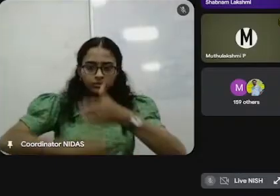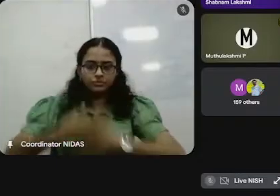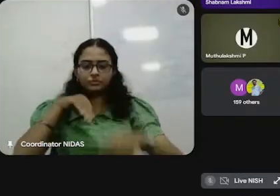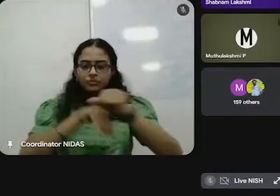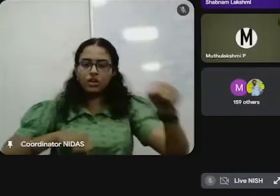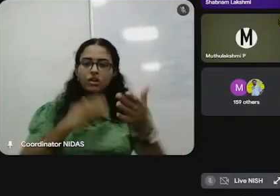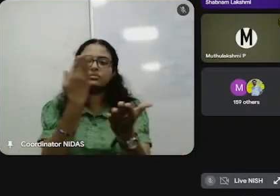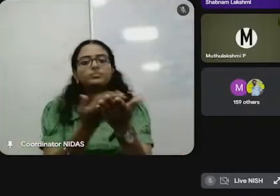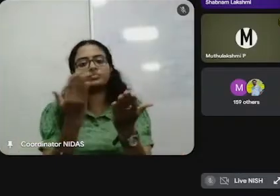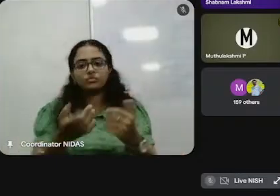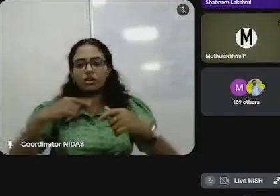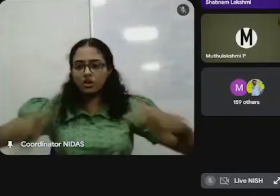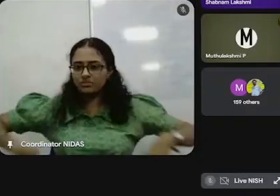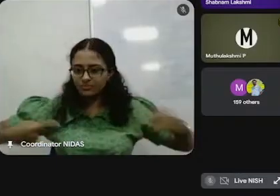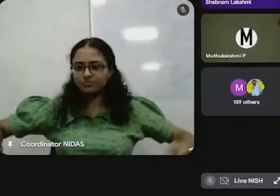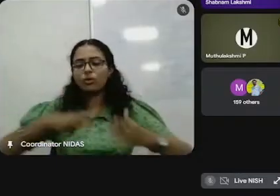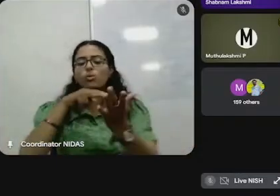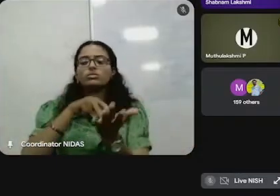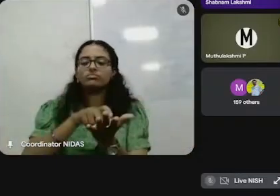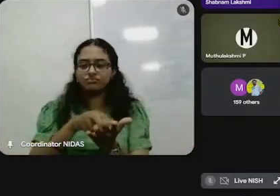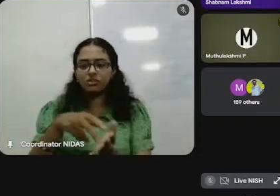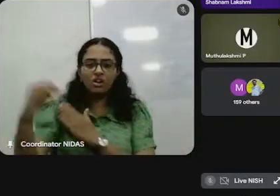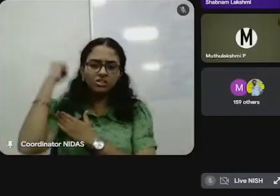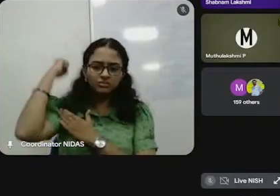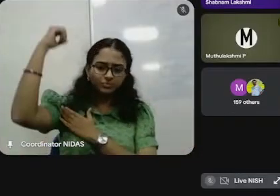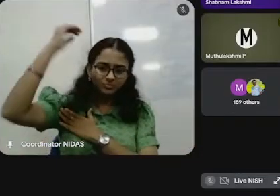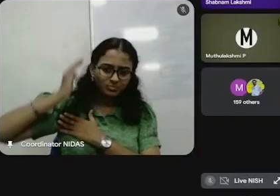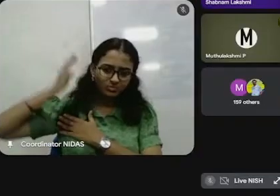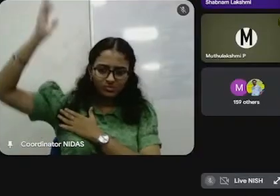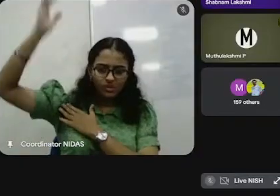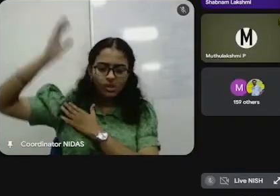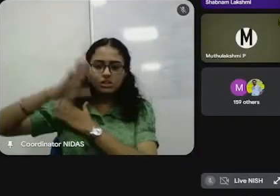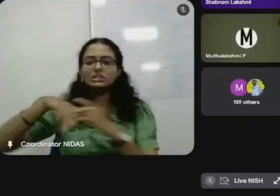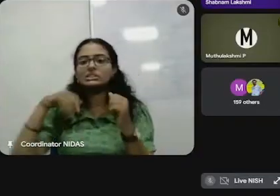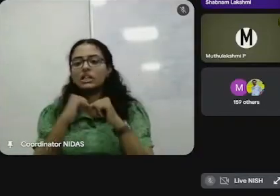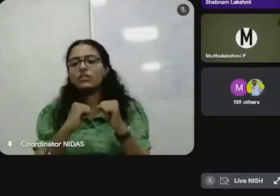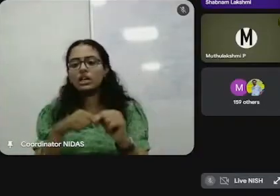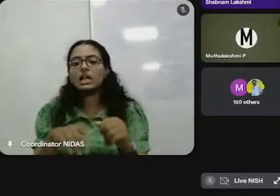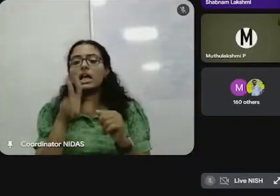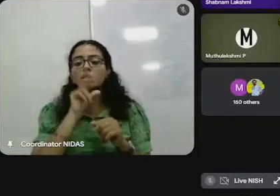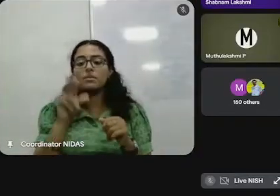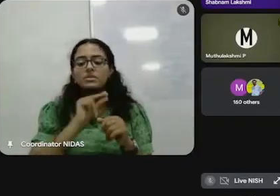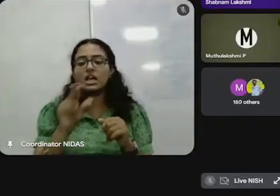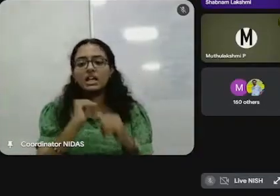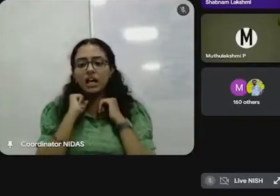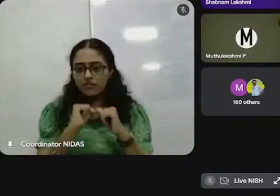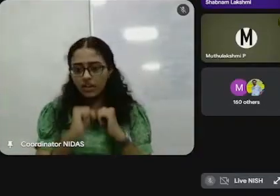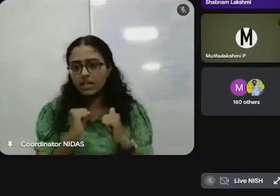അവരുടെ മോട്ടോർ എബിലിറ്റി അല്ലെങ്കിൽ നടക്കാന് കൈയൊക്കെ ഉപയോഗിക്കാനുള്ള ബുദ്ധിമുട്ടിന്റെ അനുസരിച്ച് അല്ലെങ്കിൽ സംസാരത്തിന്